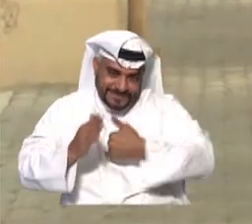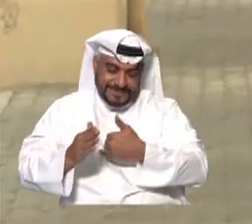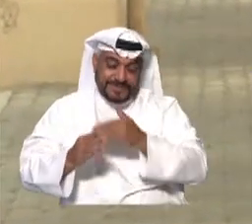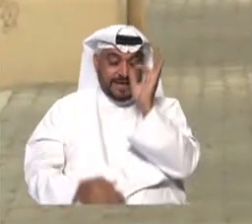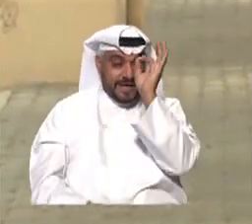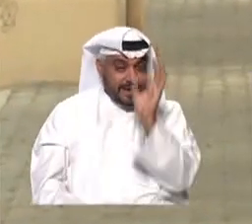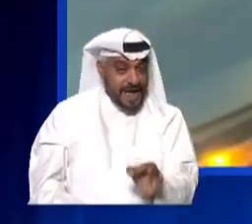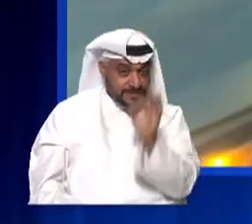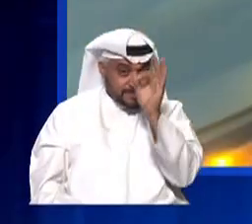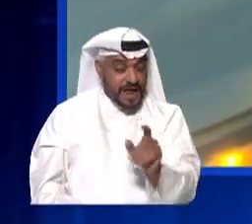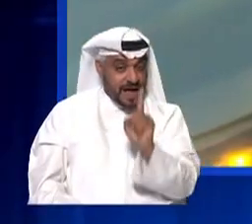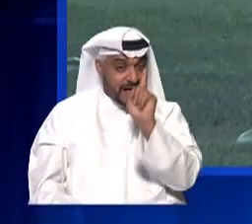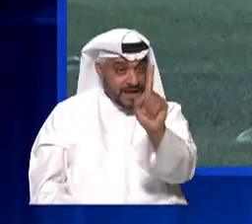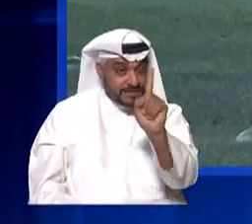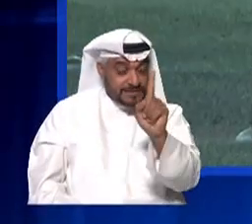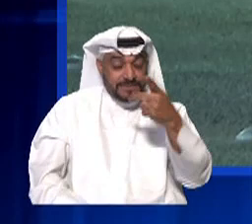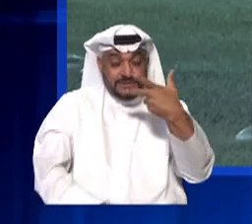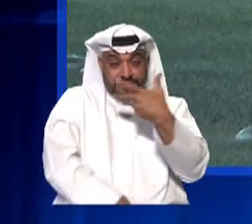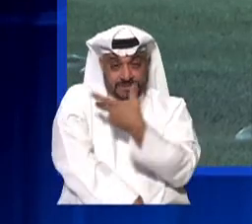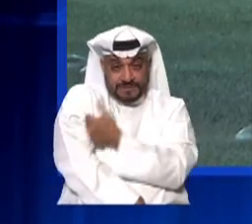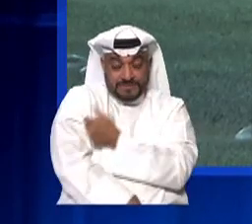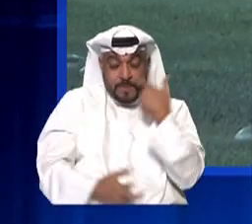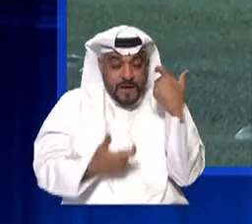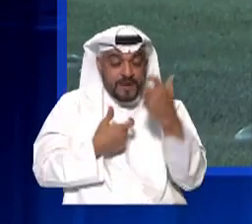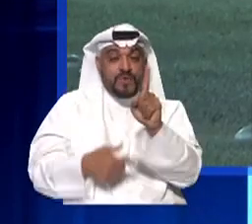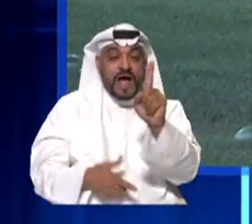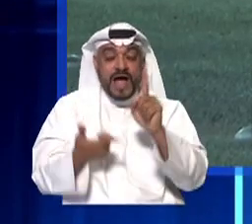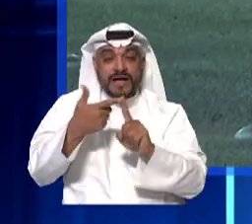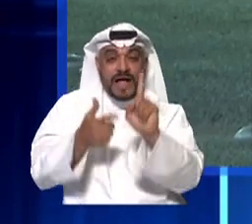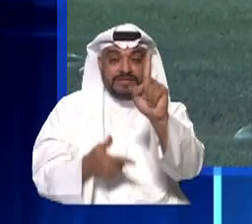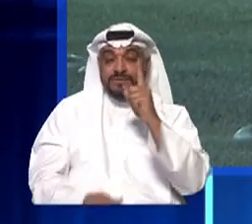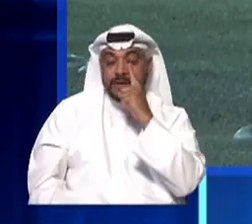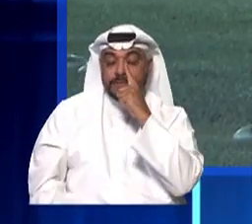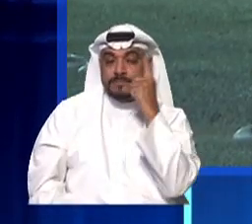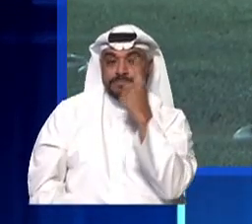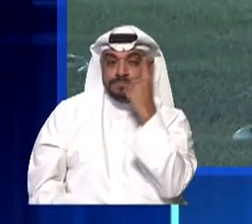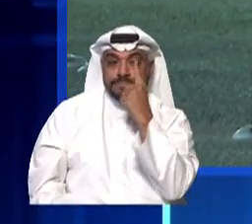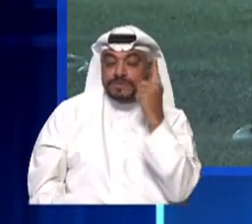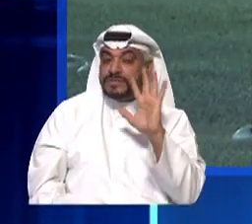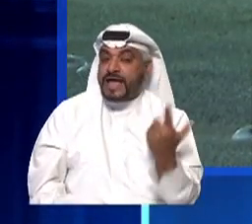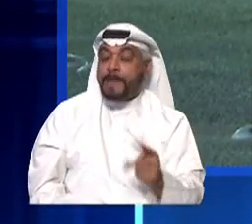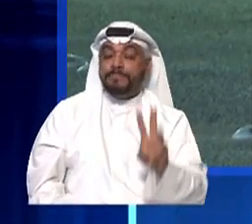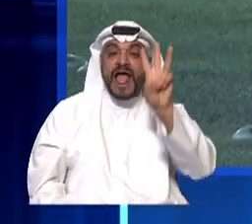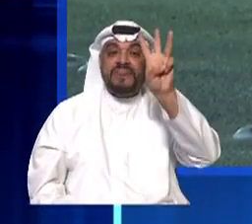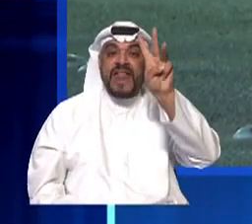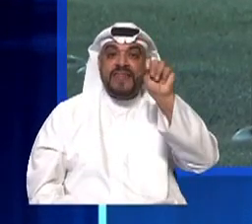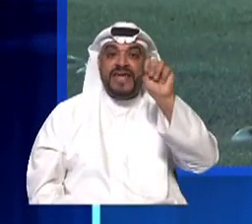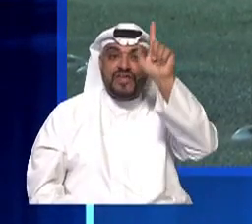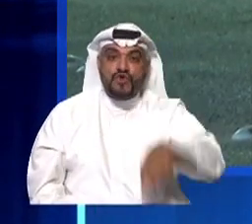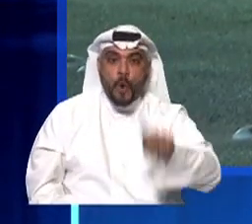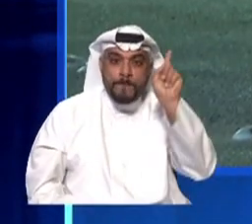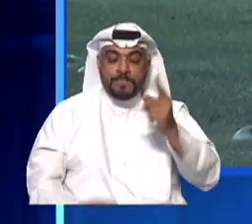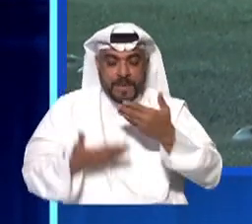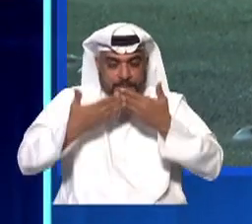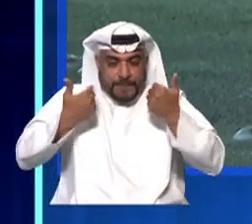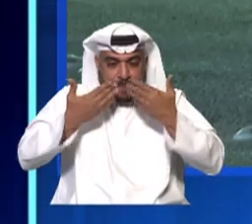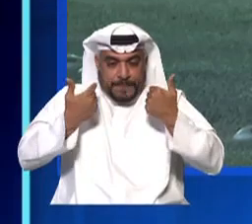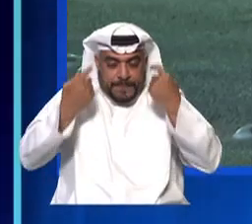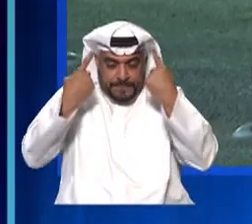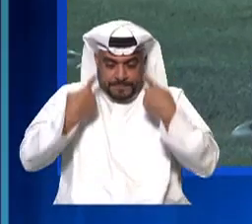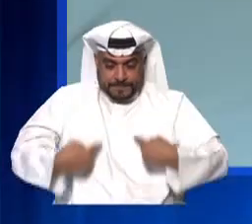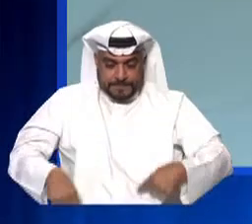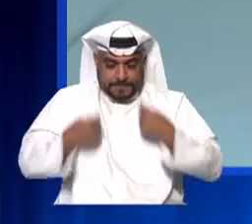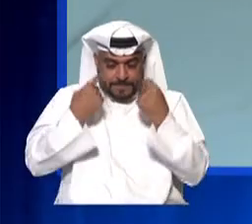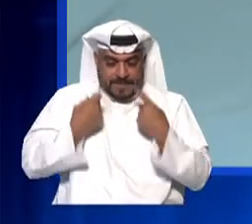يشترط حصول على فحص PCR لا يتجاوز 72 ساعه يؤكد خلوه من الاصابه بفيروس